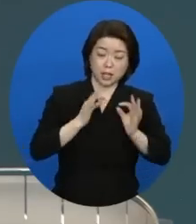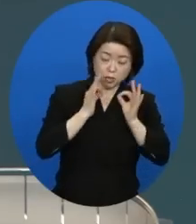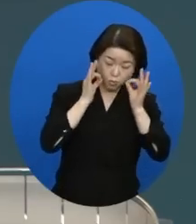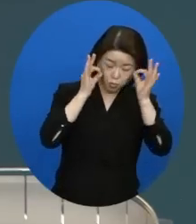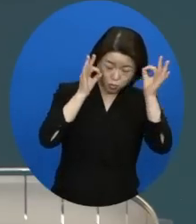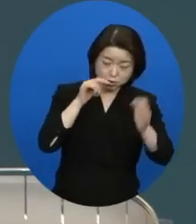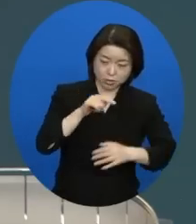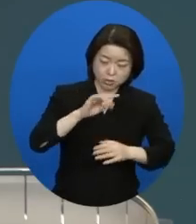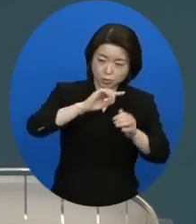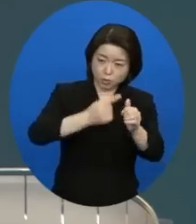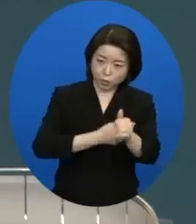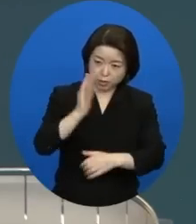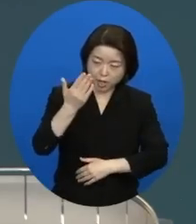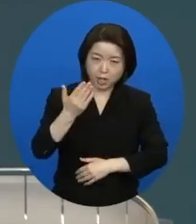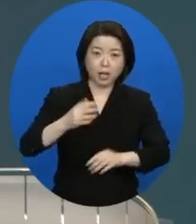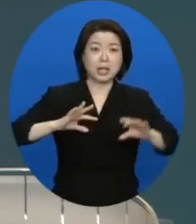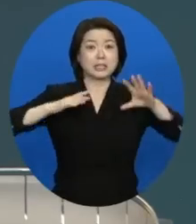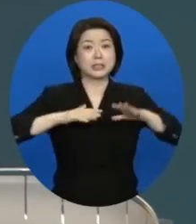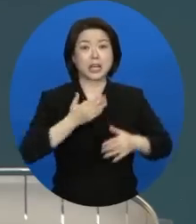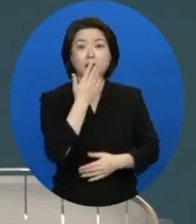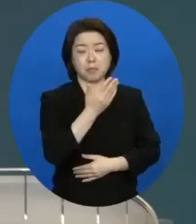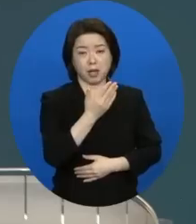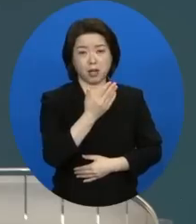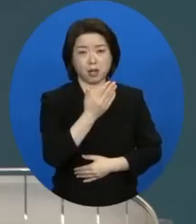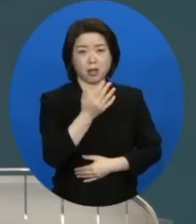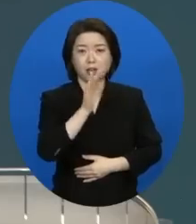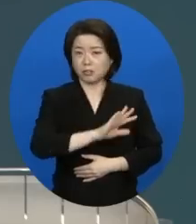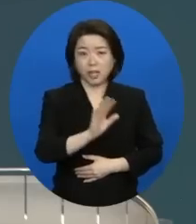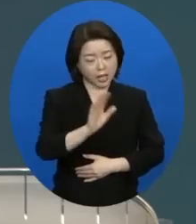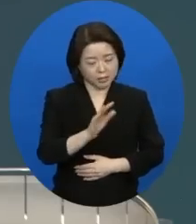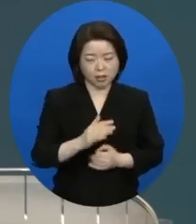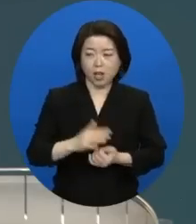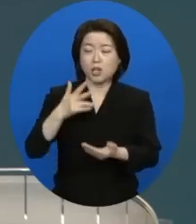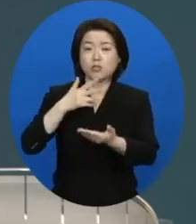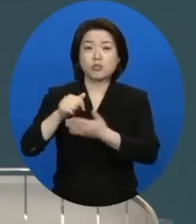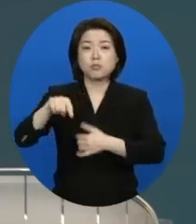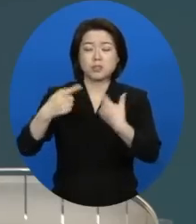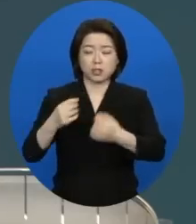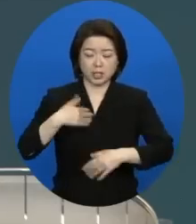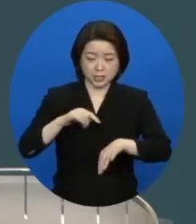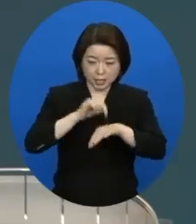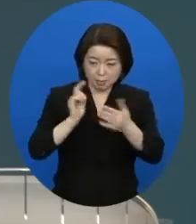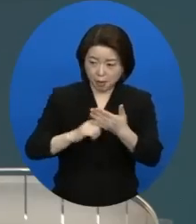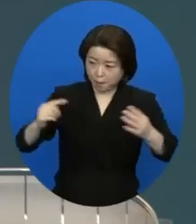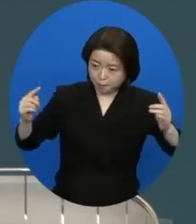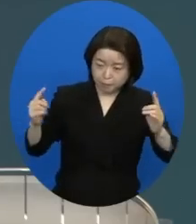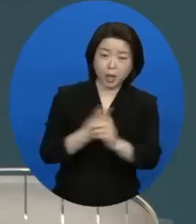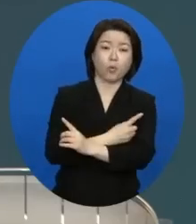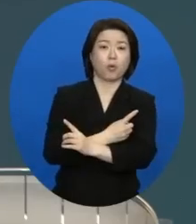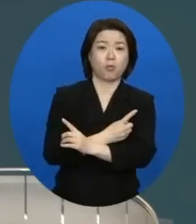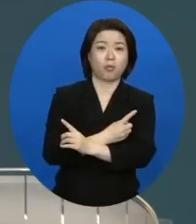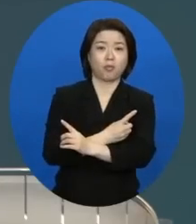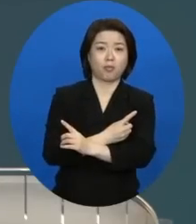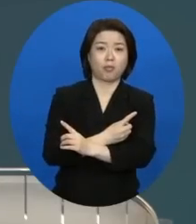그렇게 되었다면 자랑이라도 하죠. 주님이 그렇게 제 마음을 바꿔버리시니